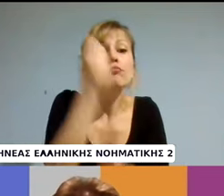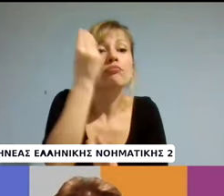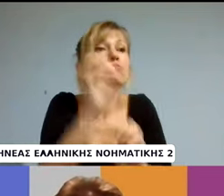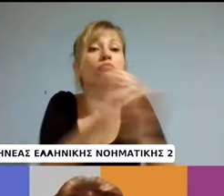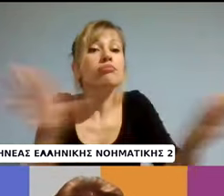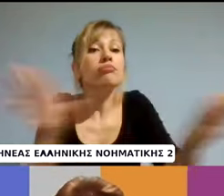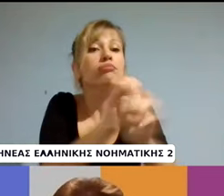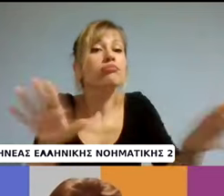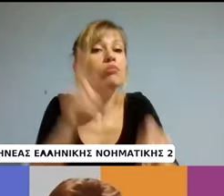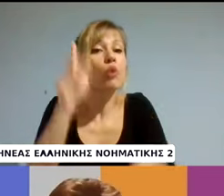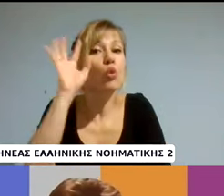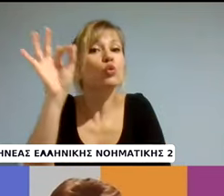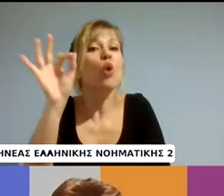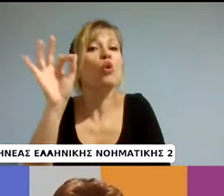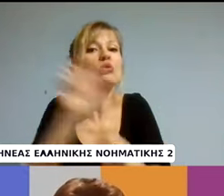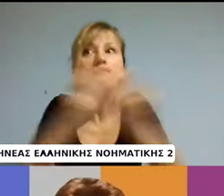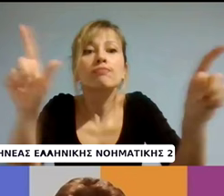θα μπορούσαμε να το προωθήσουμε.